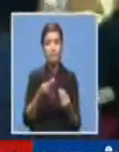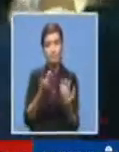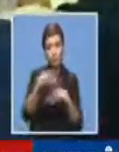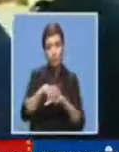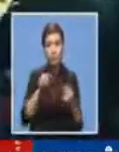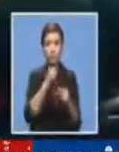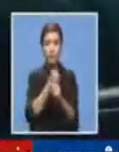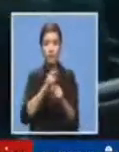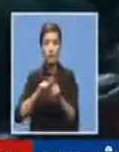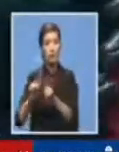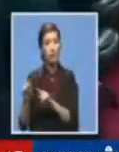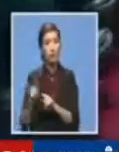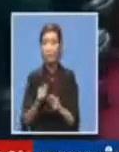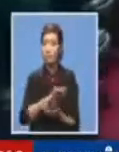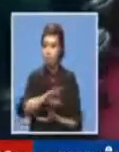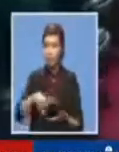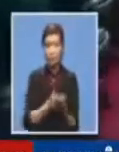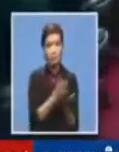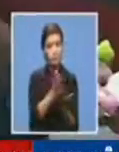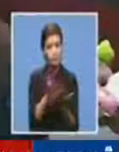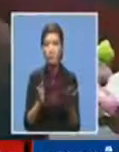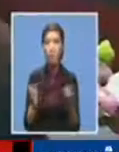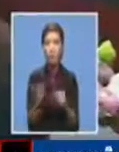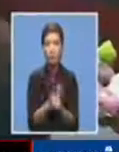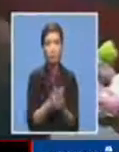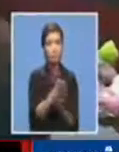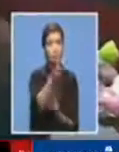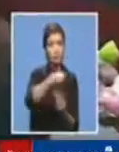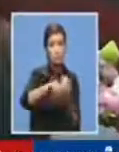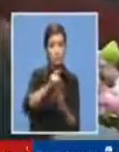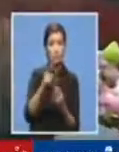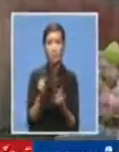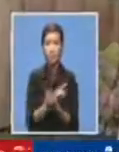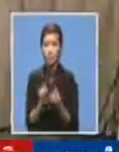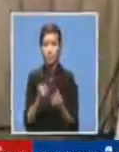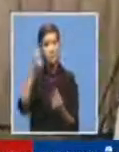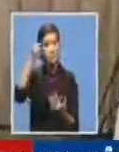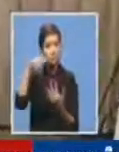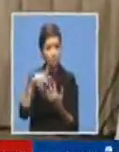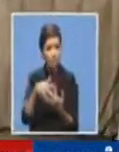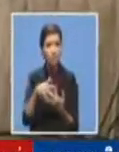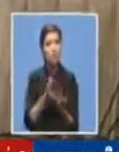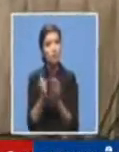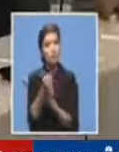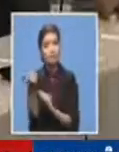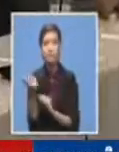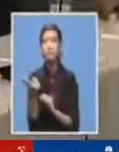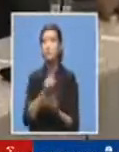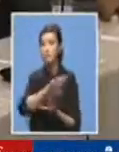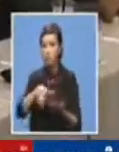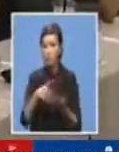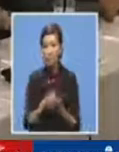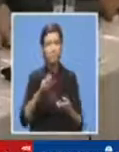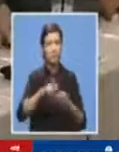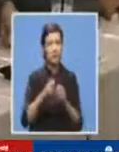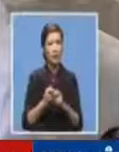ใครจะโดนเปลี่ยนบ้าง ครับ และก็มีอีกนะครับก็บอกว่าวันที่22กรกฎาคมที่ผ่านมาก็คือครบรอบ2เดือนกับการเข้ามา